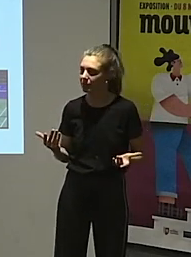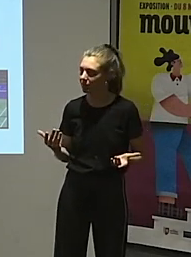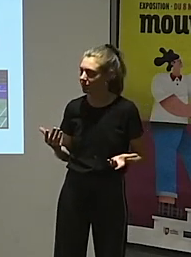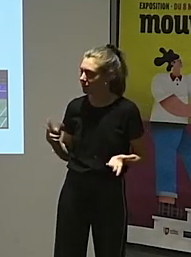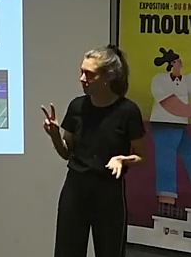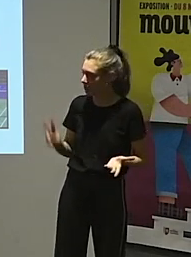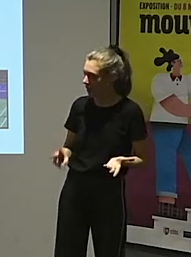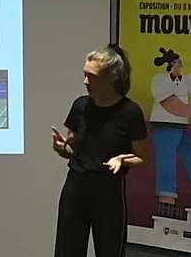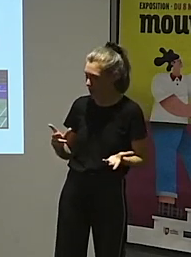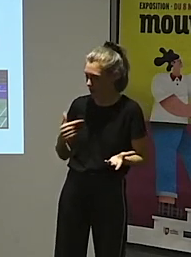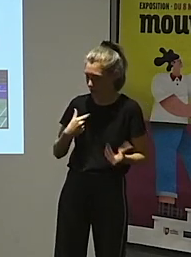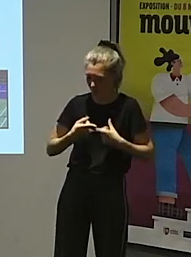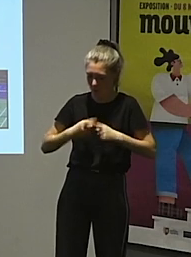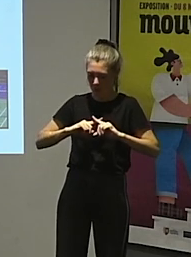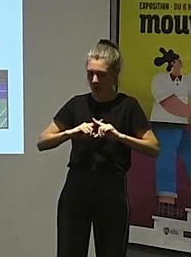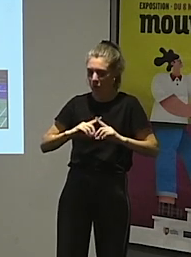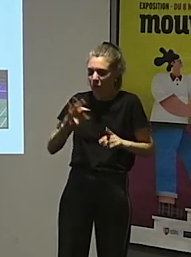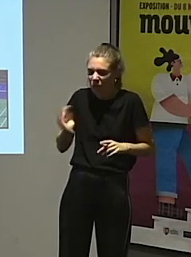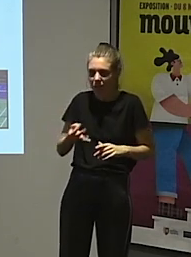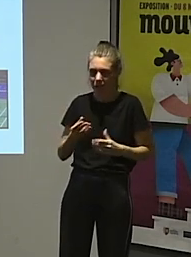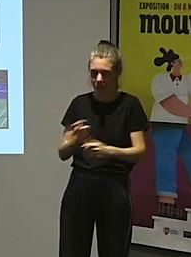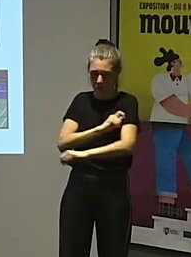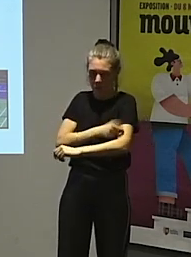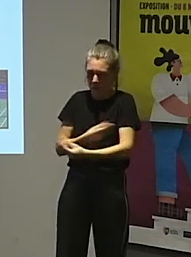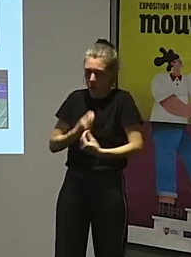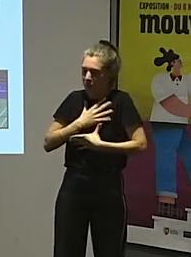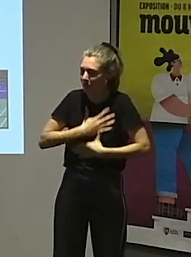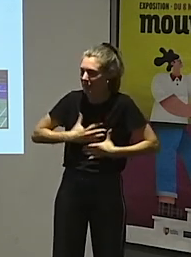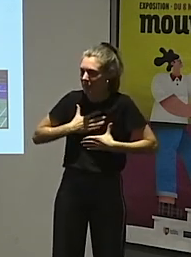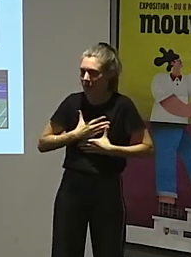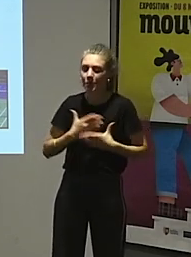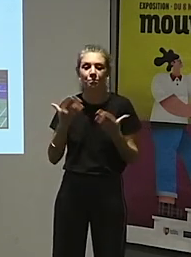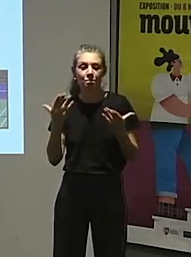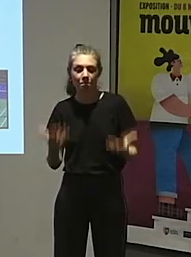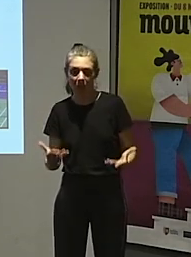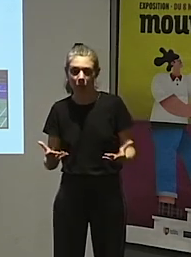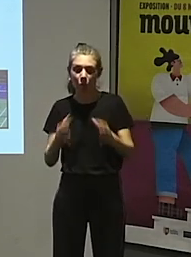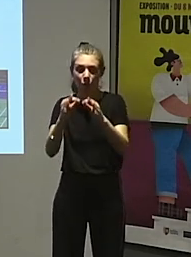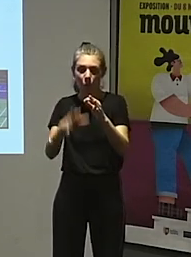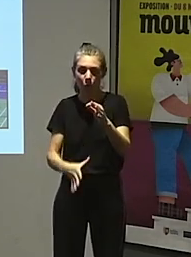c'est une certitude. Et donc, du coup, pour conclure, ce que je voulais vous proposer...